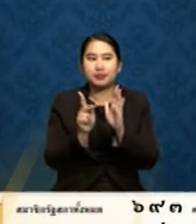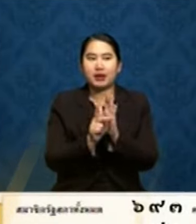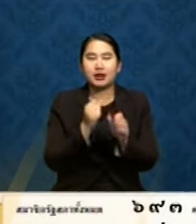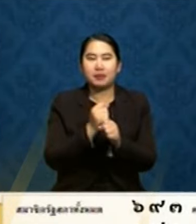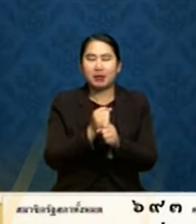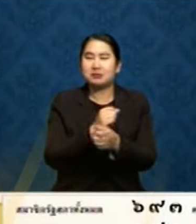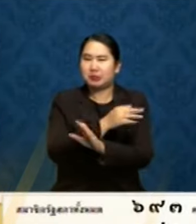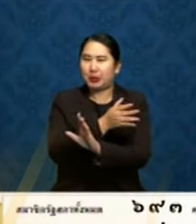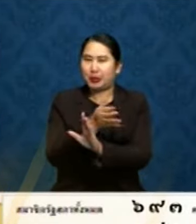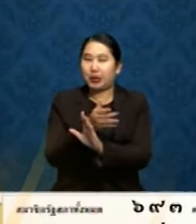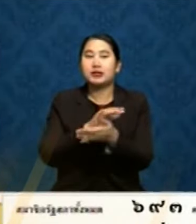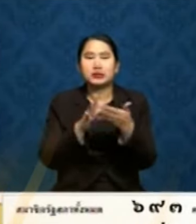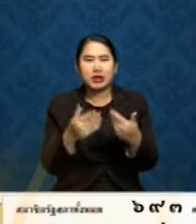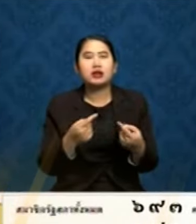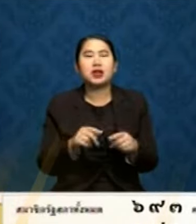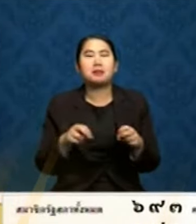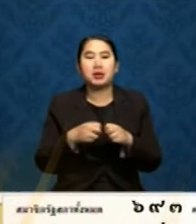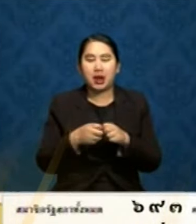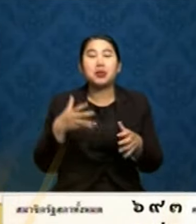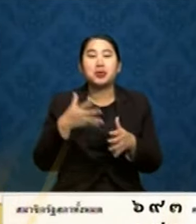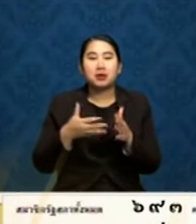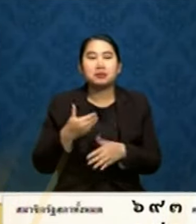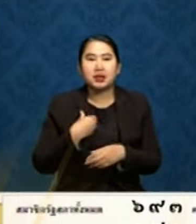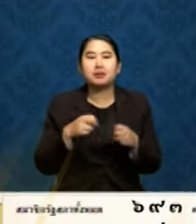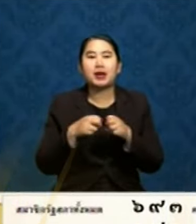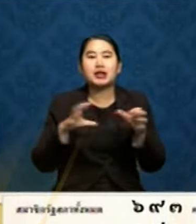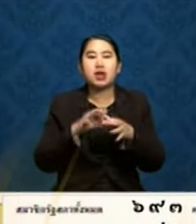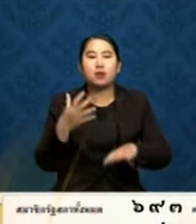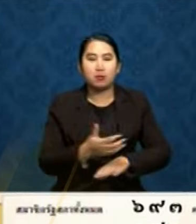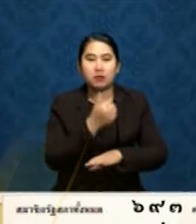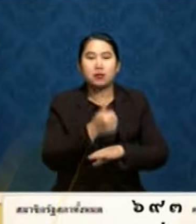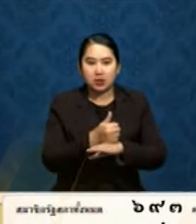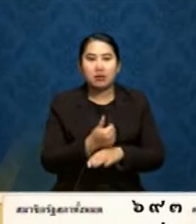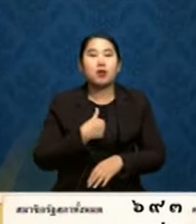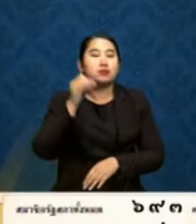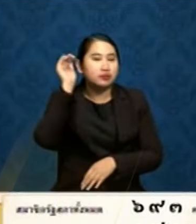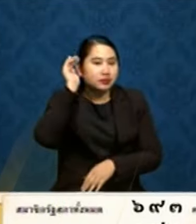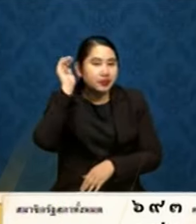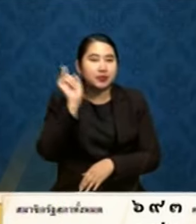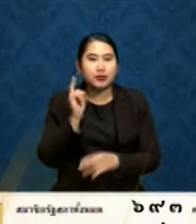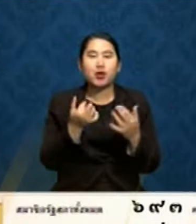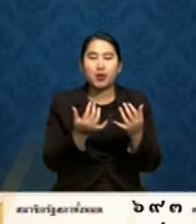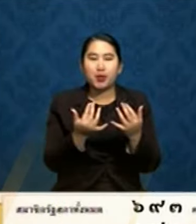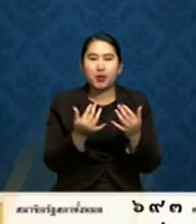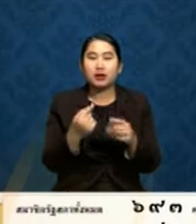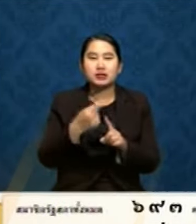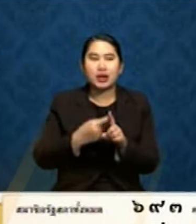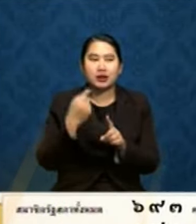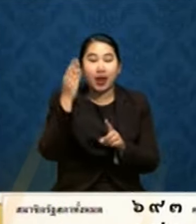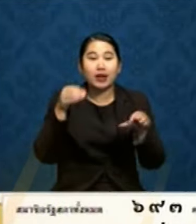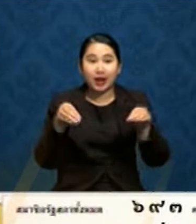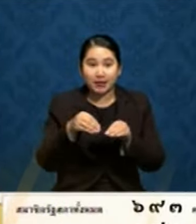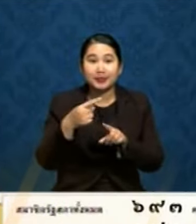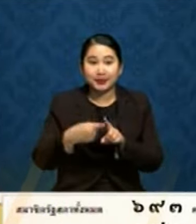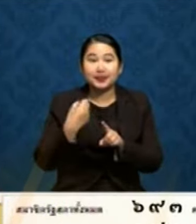ใดขณะเดียวกันคุณจุลพันธ์ก็ดูจะโต้ตอบในส่วนที่กรณีตั้งคำถามอ่ะที่